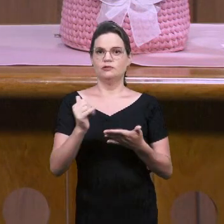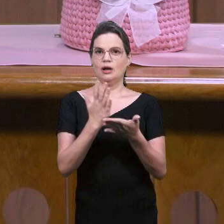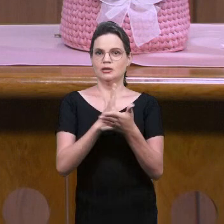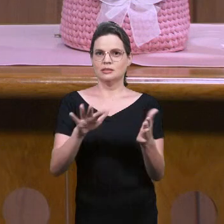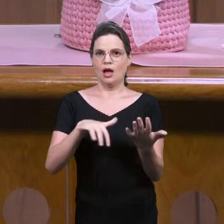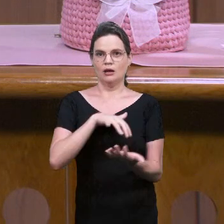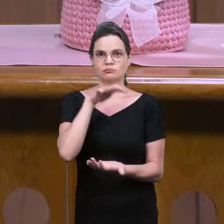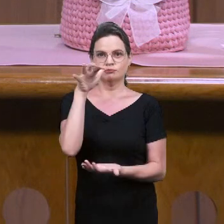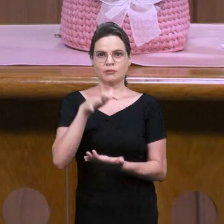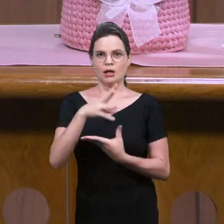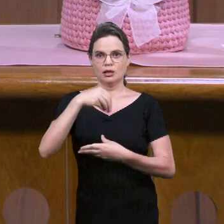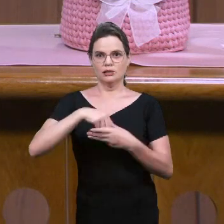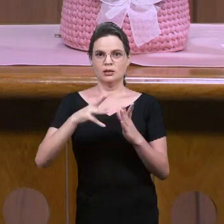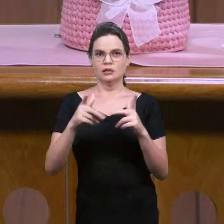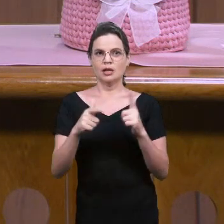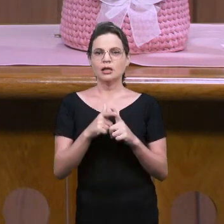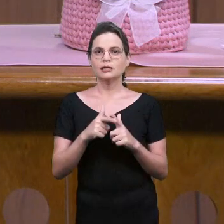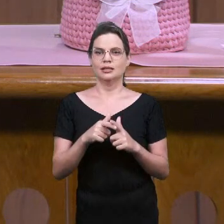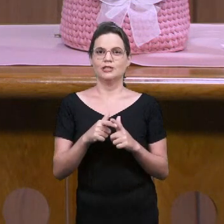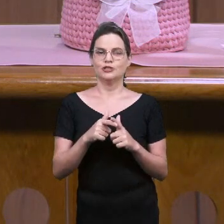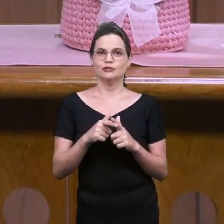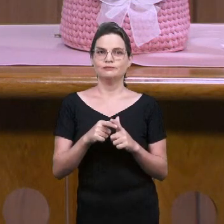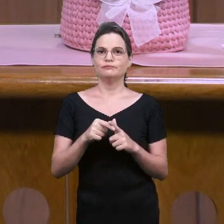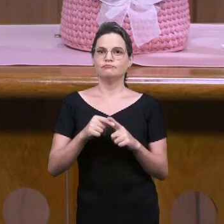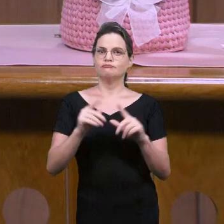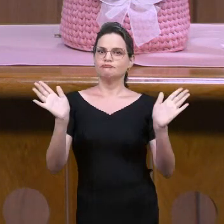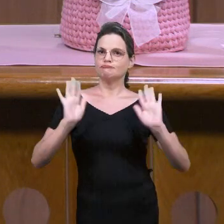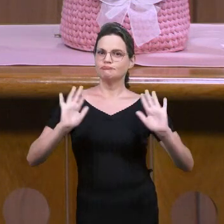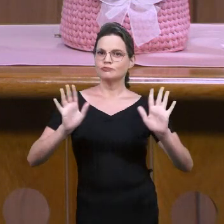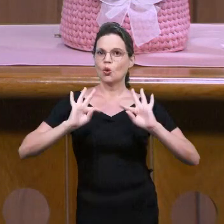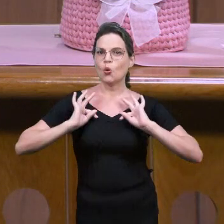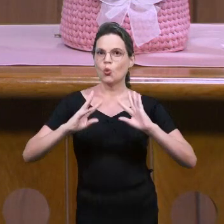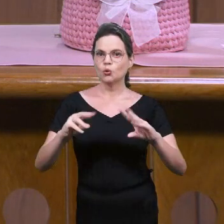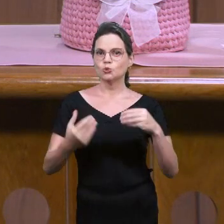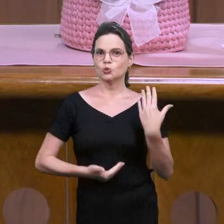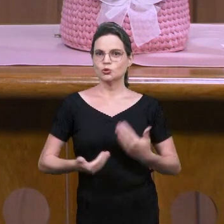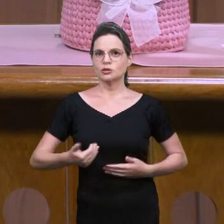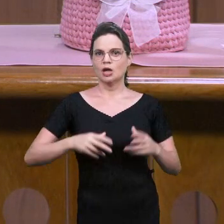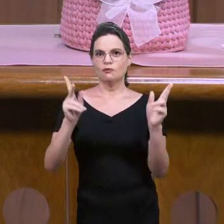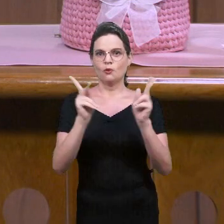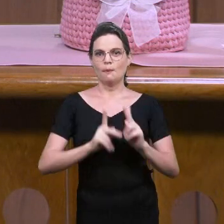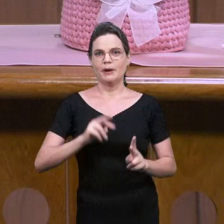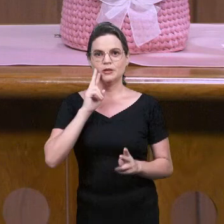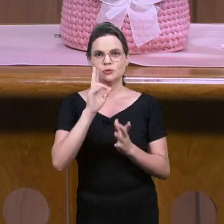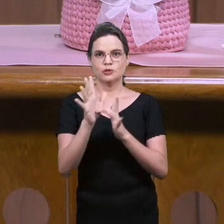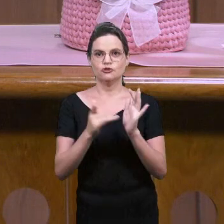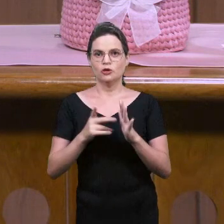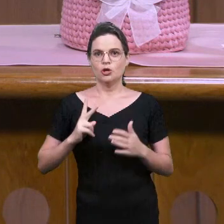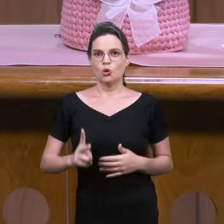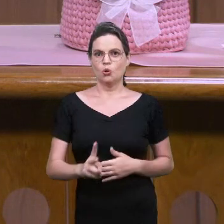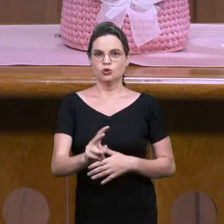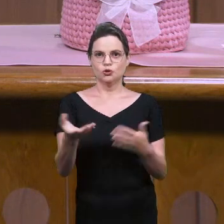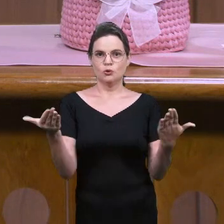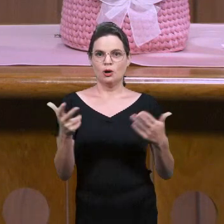défaire la chaîne de transmission par satellite avec les églises et nous disons la paix du Seigneur Jésus aux frères et sœurs qui sont dans les églises.